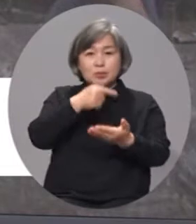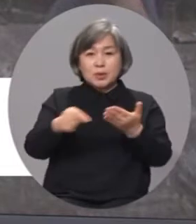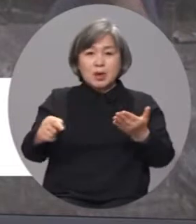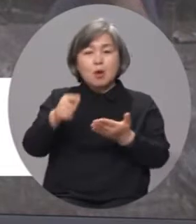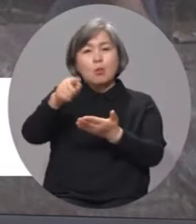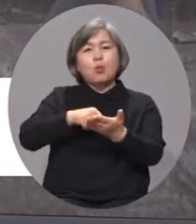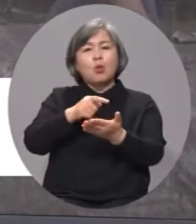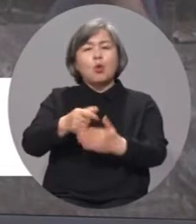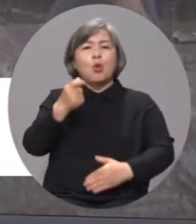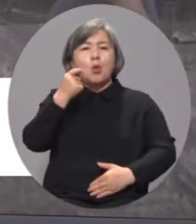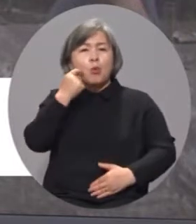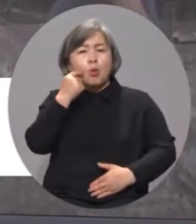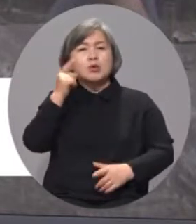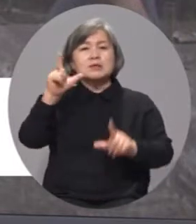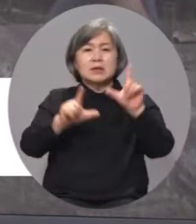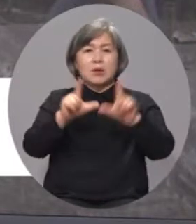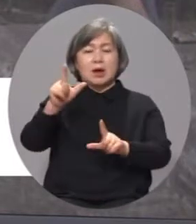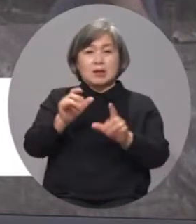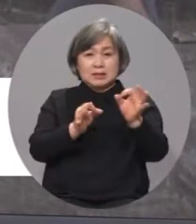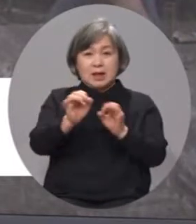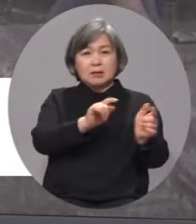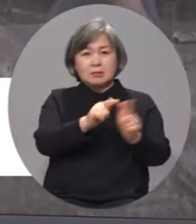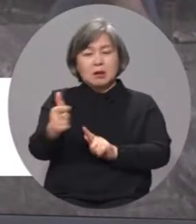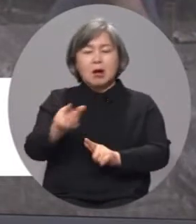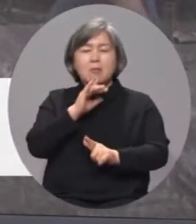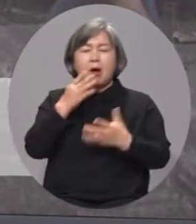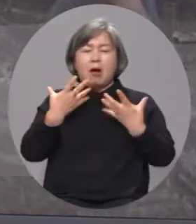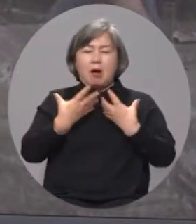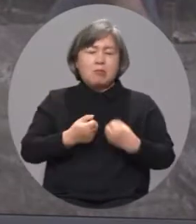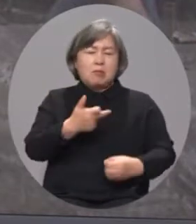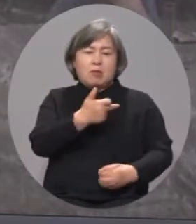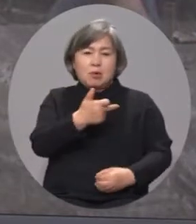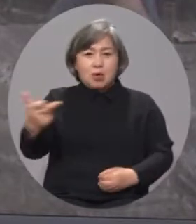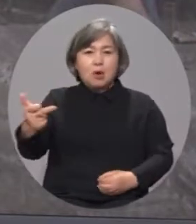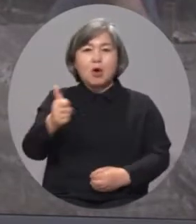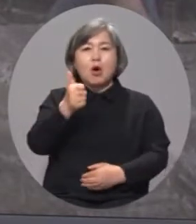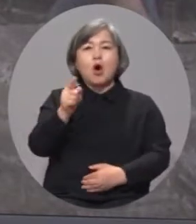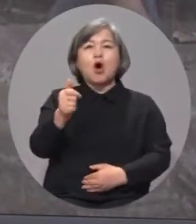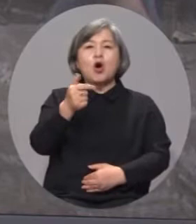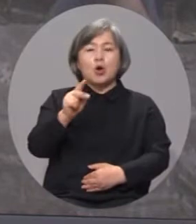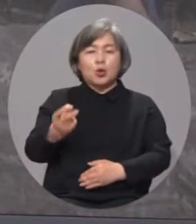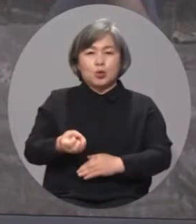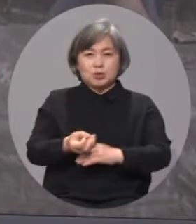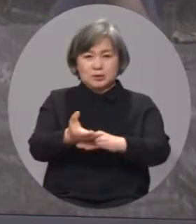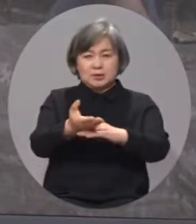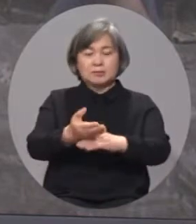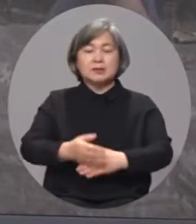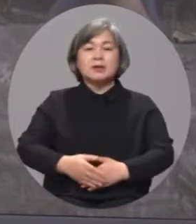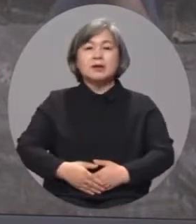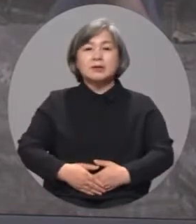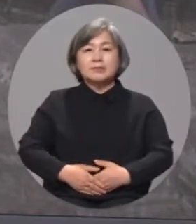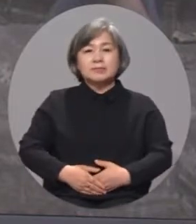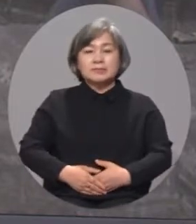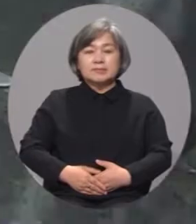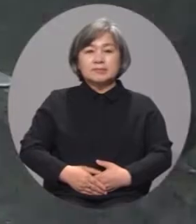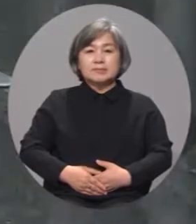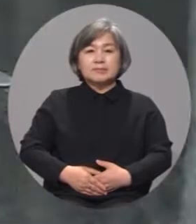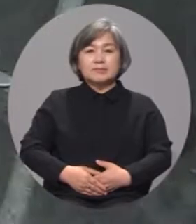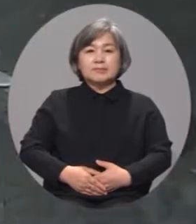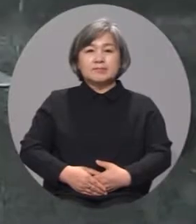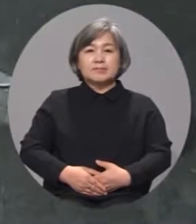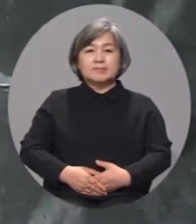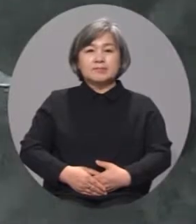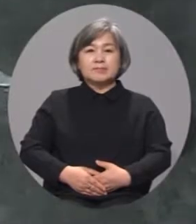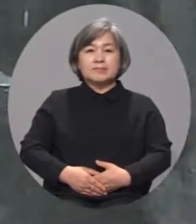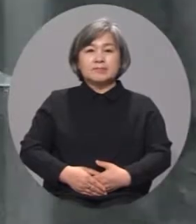피해에 보상도 막막한 상황이라 피해 상인들은 망연자실하고 있습니다. 허현호 기자입니다.